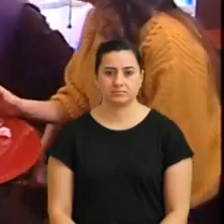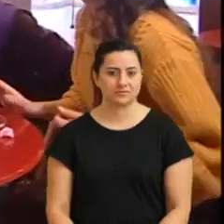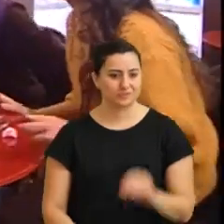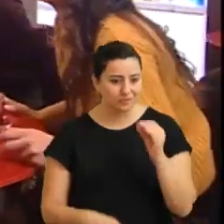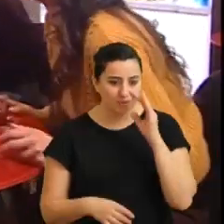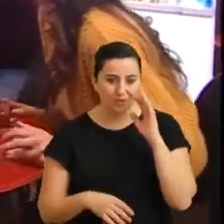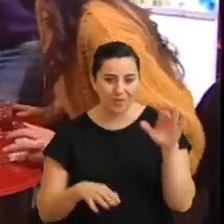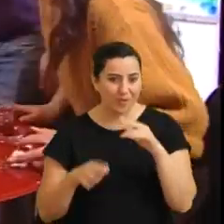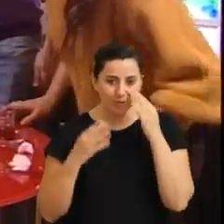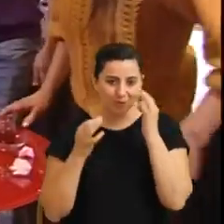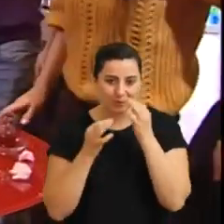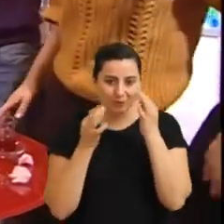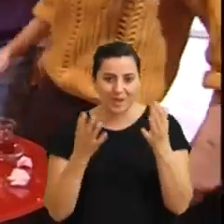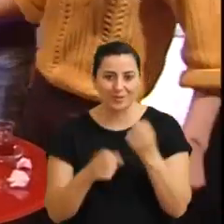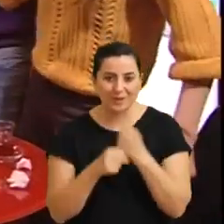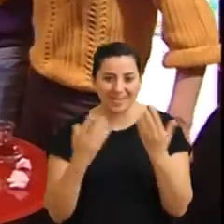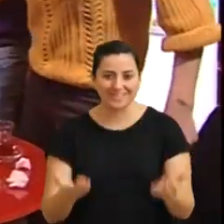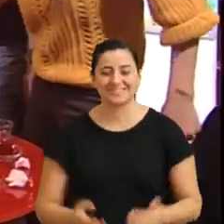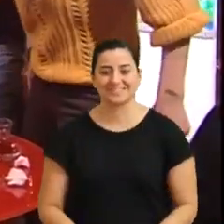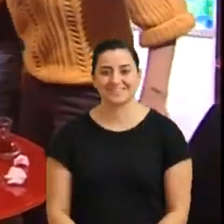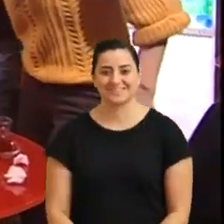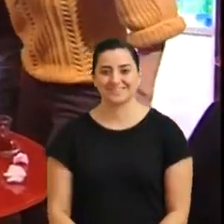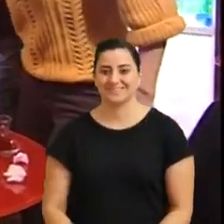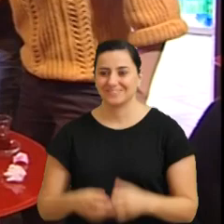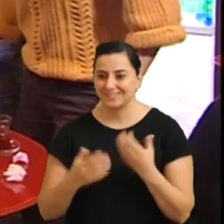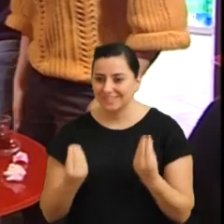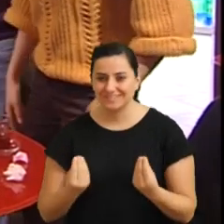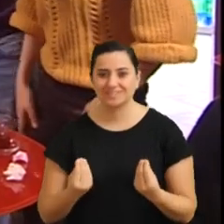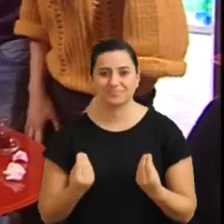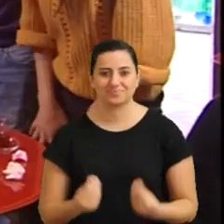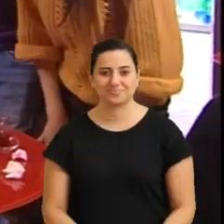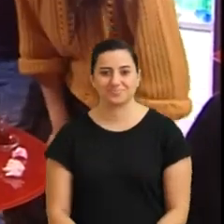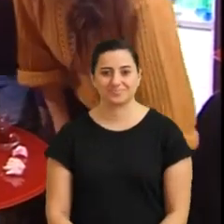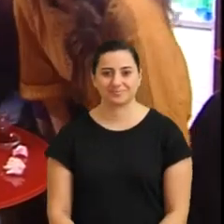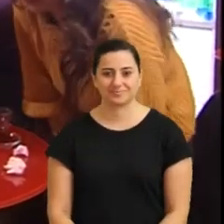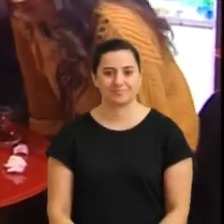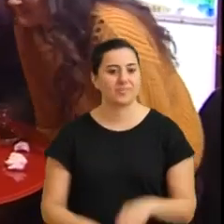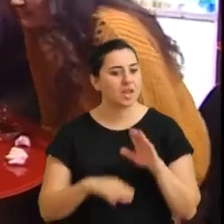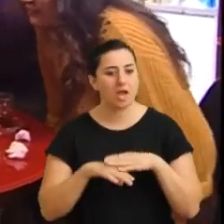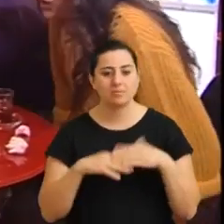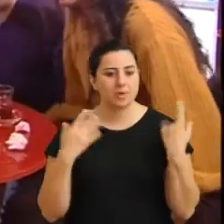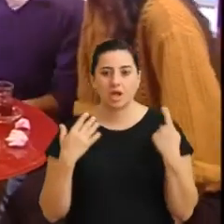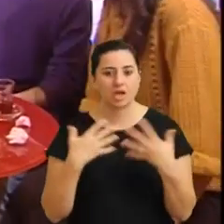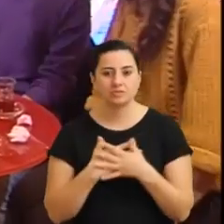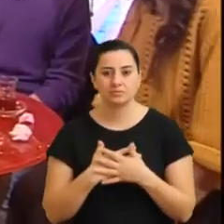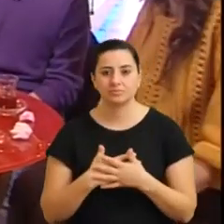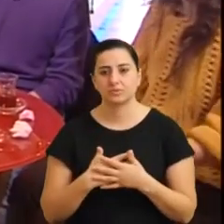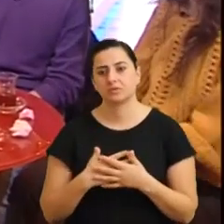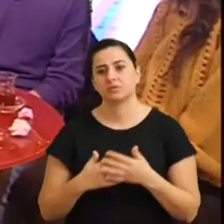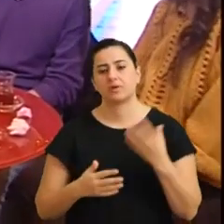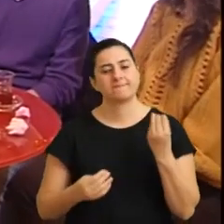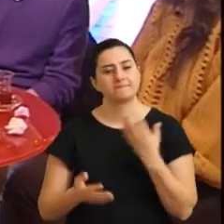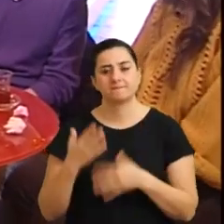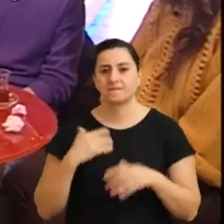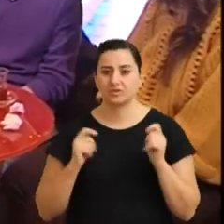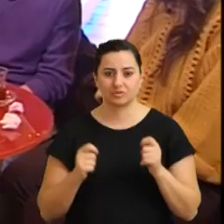Çocuklar hoş geldiniz. Günaydın. Günaydın. Günaydın. Nasılsınız? İyiyiz. Ne yaptınız akşam? Ay çok yorgun. Perişan